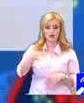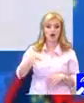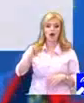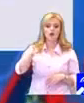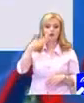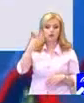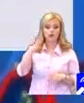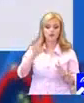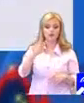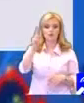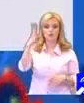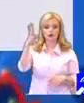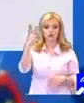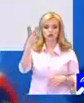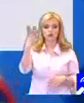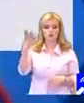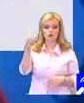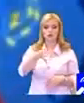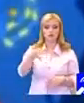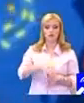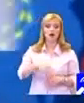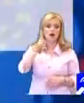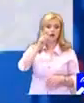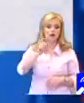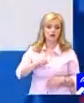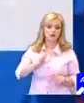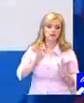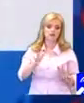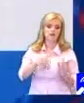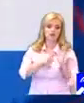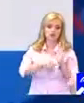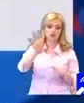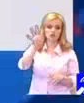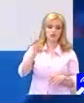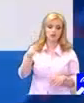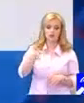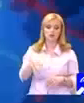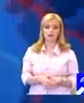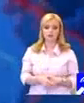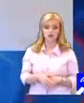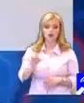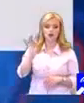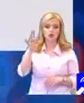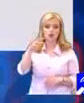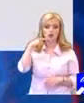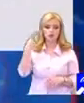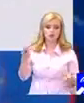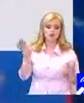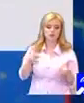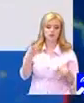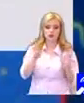Leul românesc va fi cotat la 4 lei și 24 de bani, iar hrivna ucraineană va avea valoarea de 64 de bani. Rubla rusească rămâne